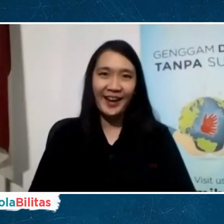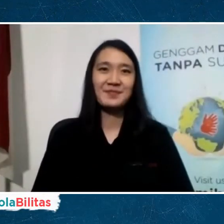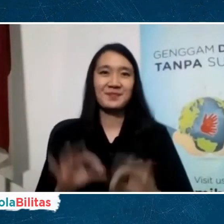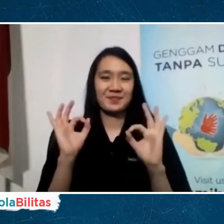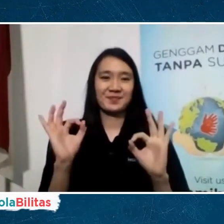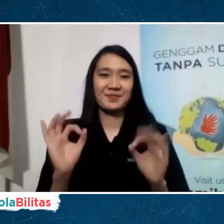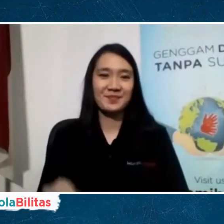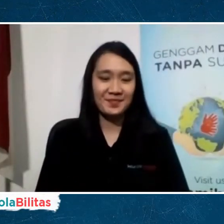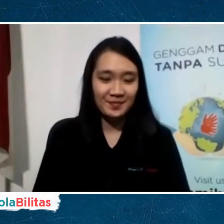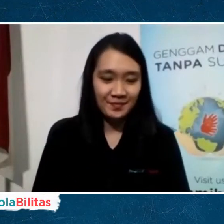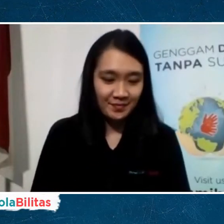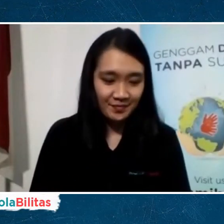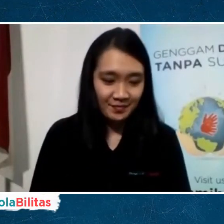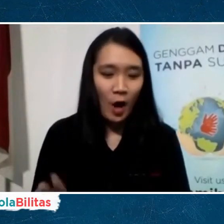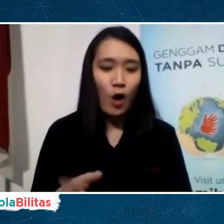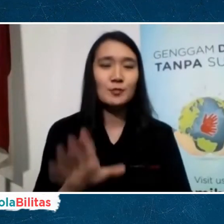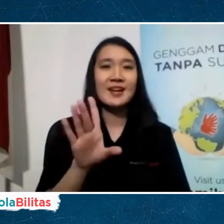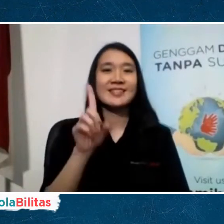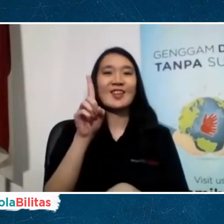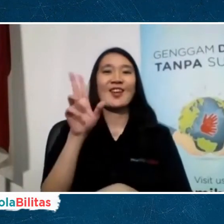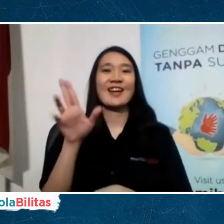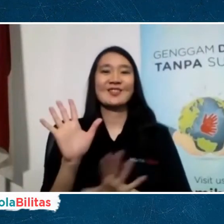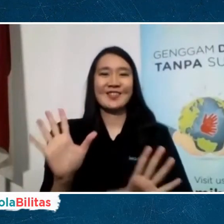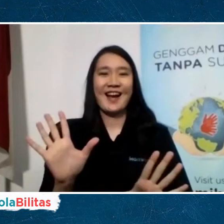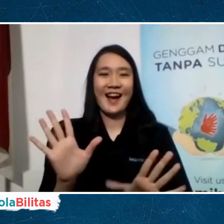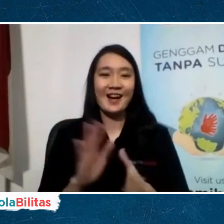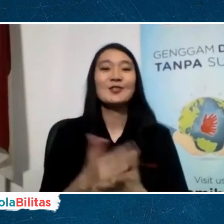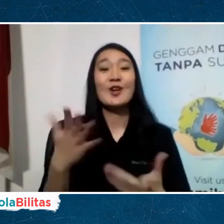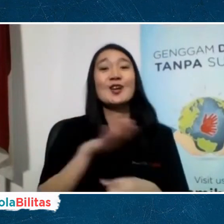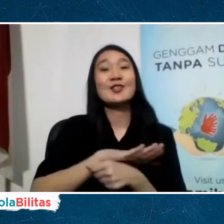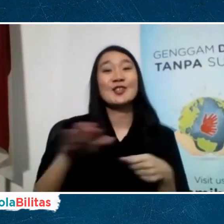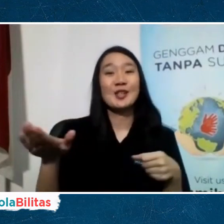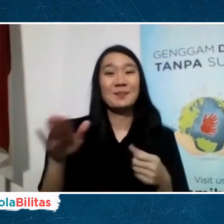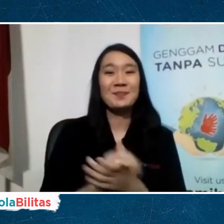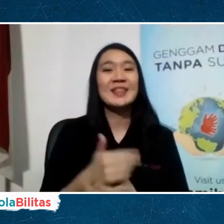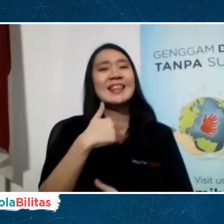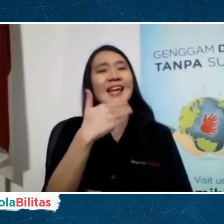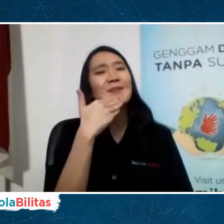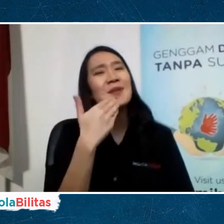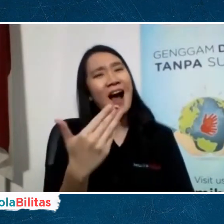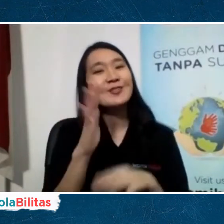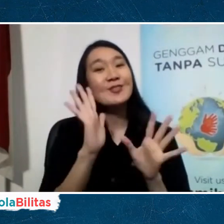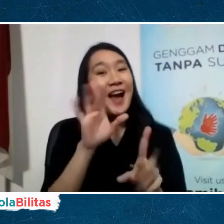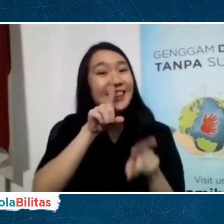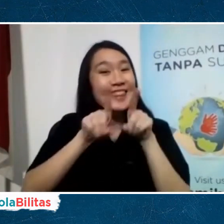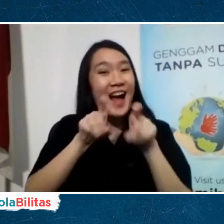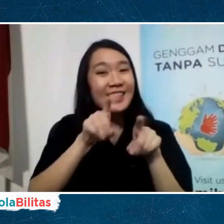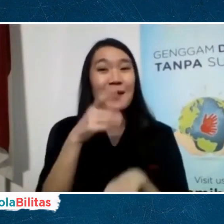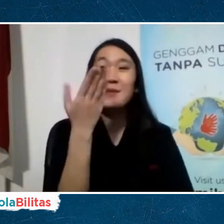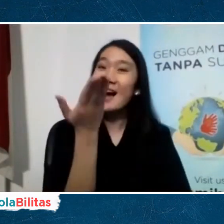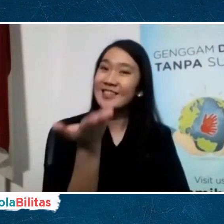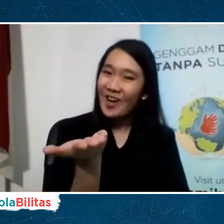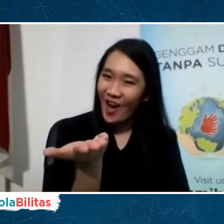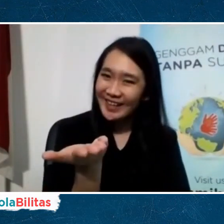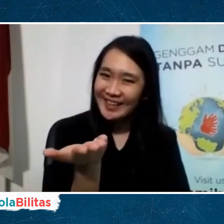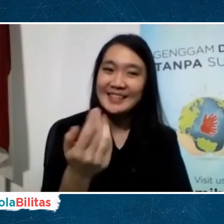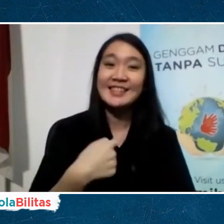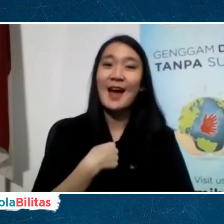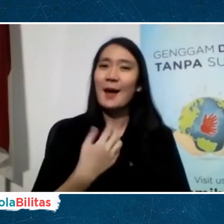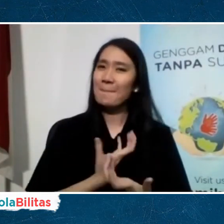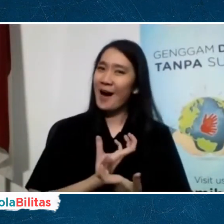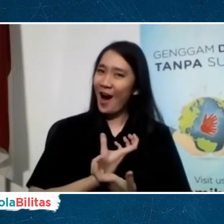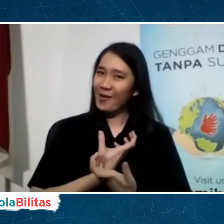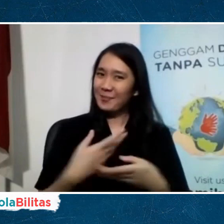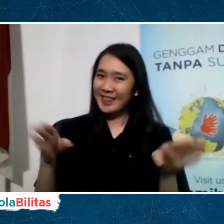Kalau mau seneng-seneng bareng silahkan sama kita, kontak-kontak aja di media sosial gitu. Terima